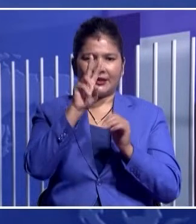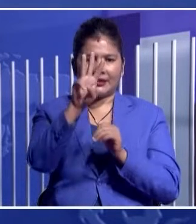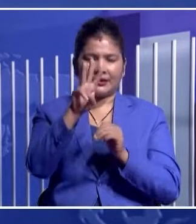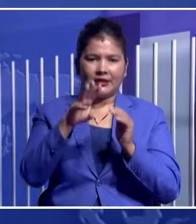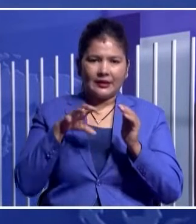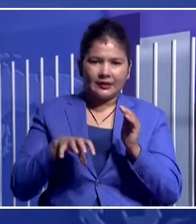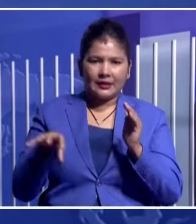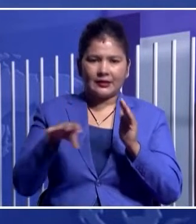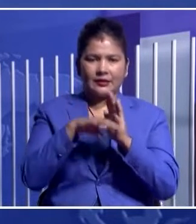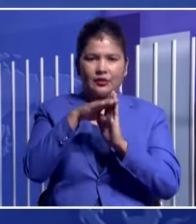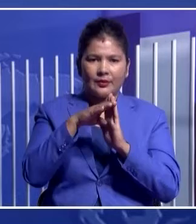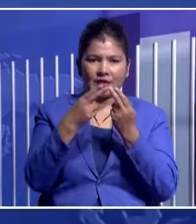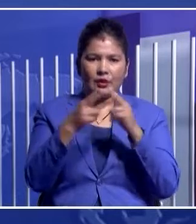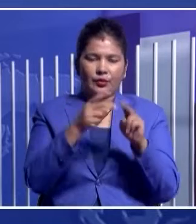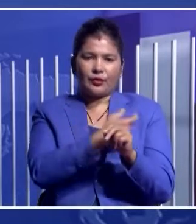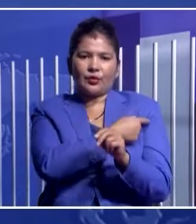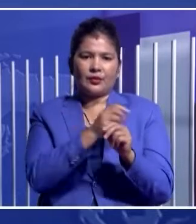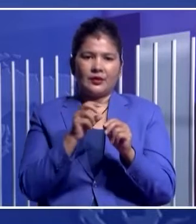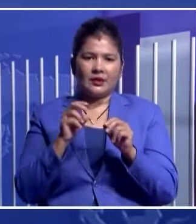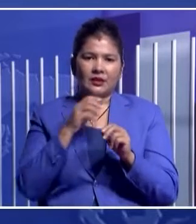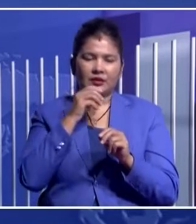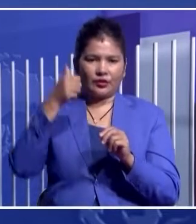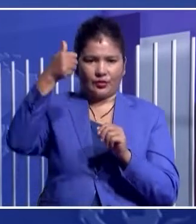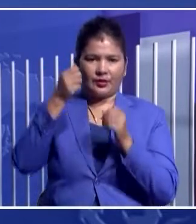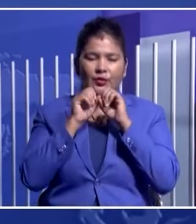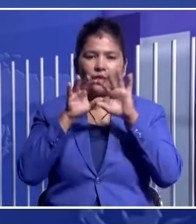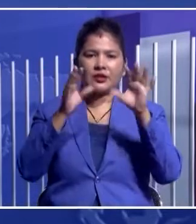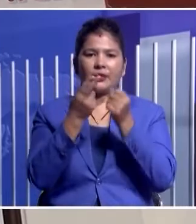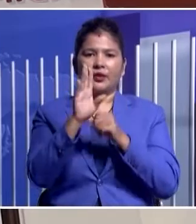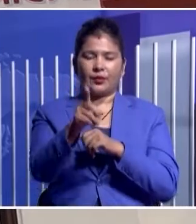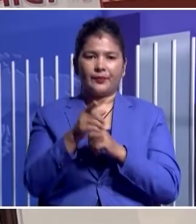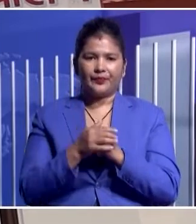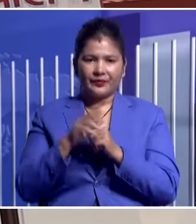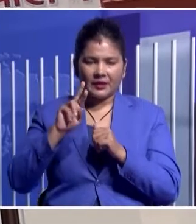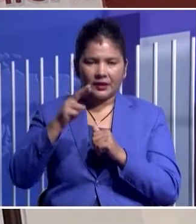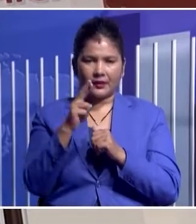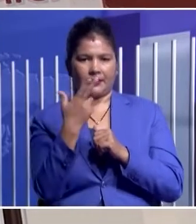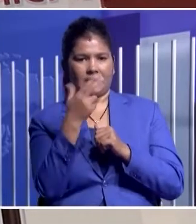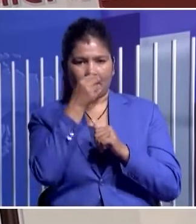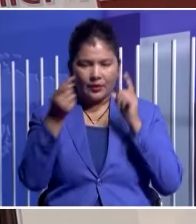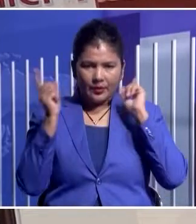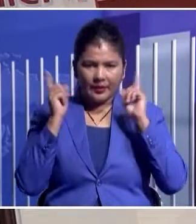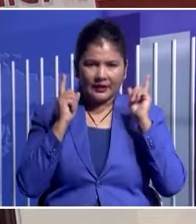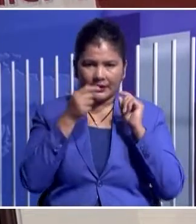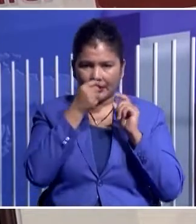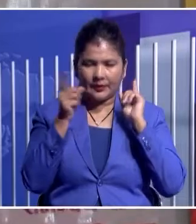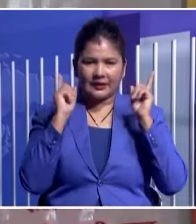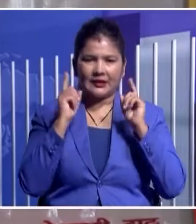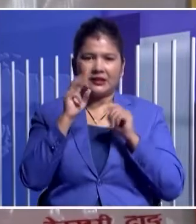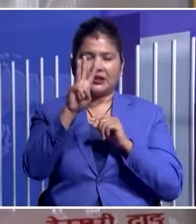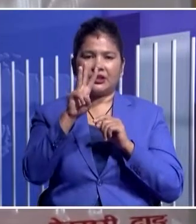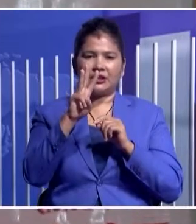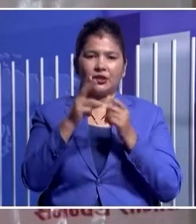मात्रै पूर्णखोप सुनिश्चितता तथा दिगोपनाको रूपमा घोषित भएका हुन्। राप्ती गाउँपालिका, बङ्गलाचुली गाउँपालिका र गडवा